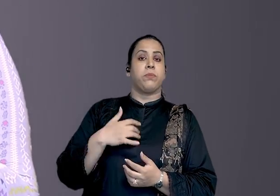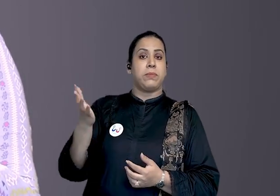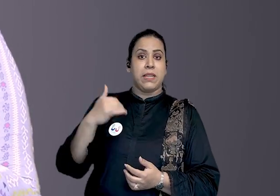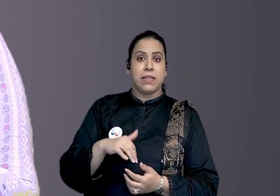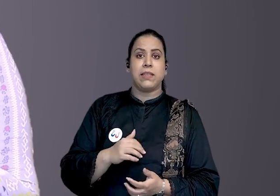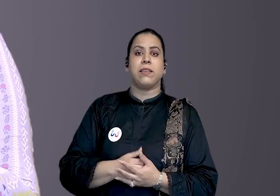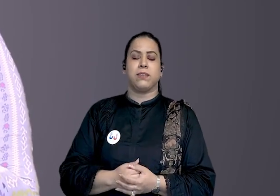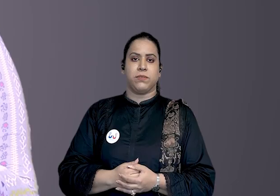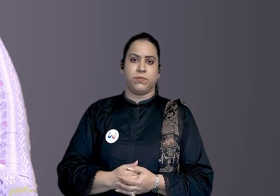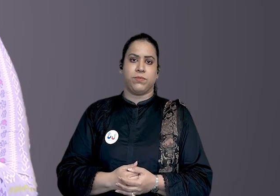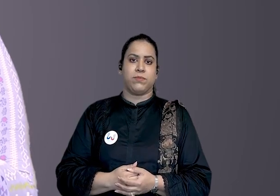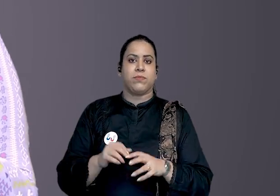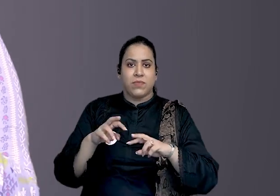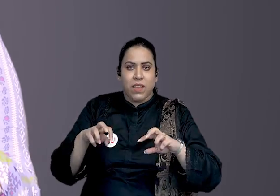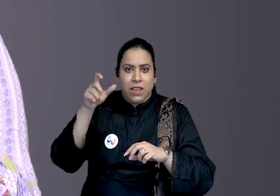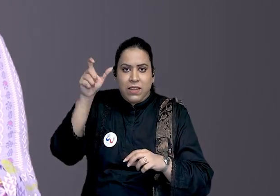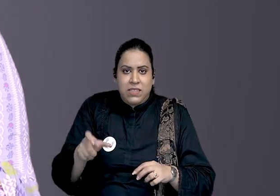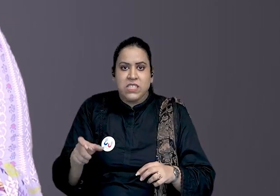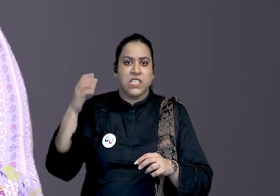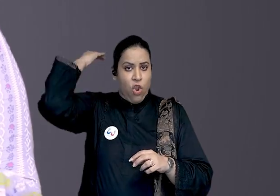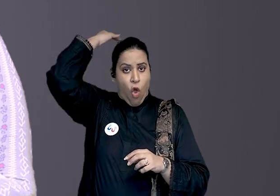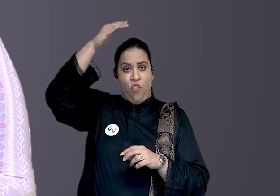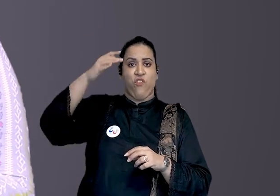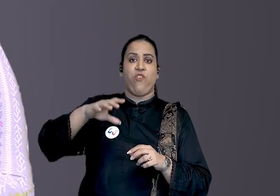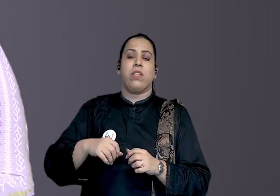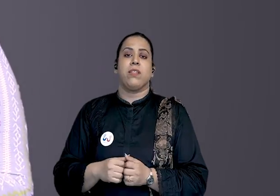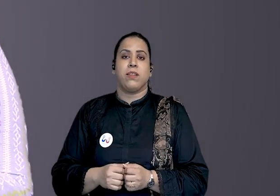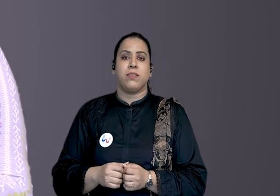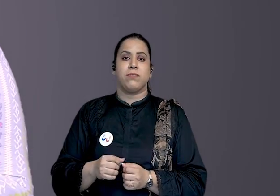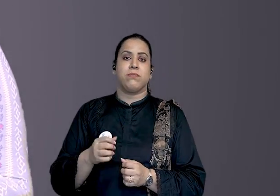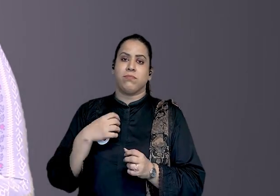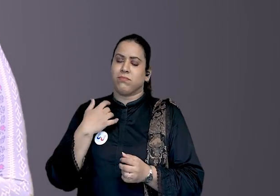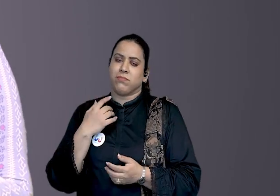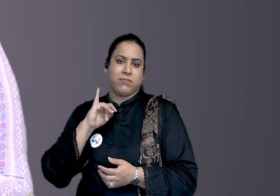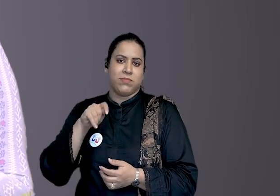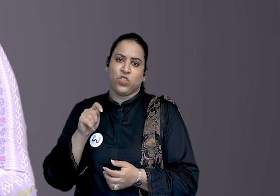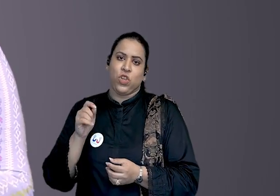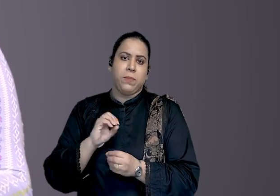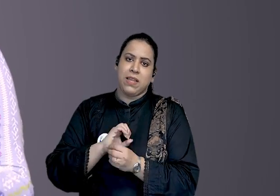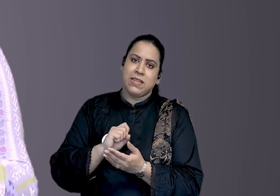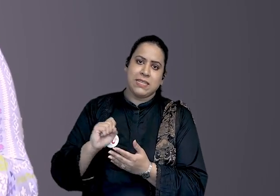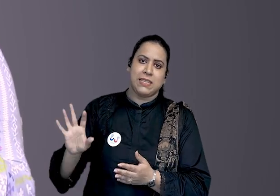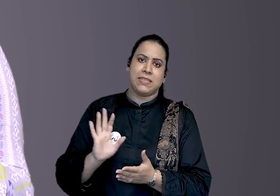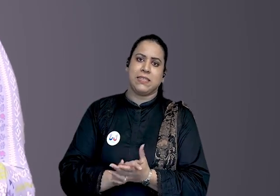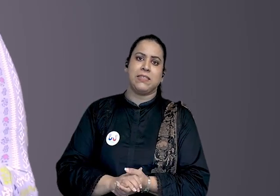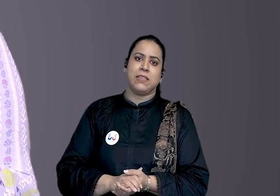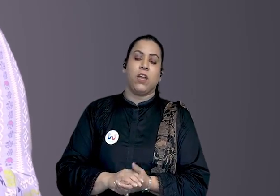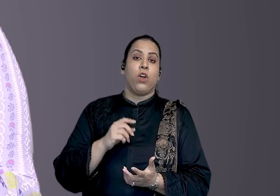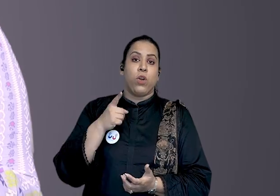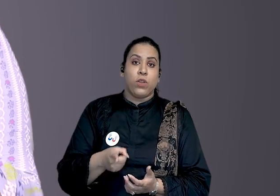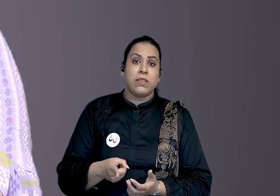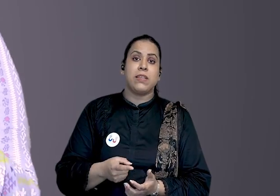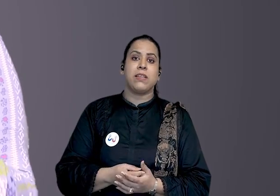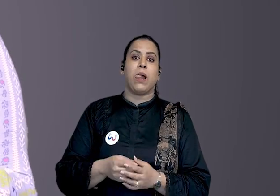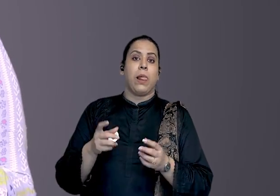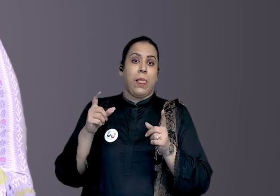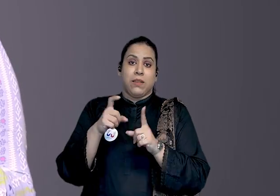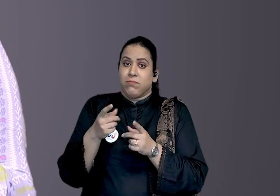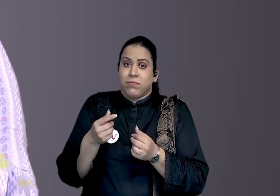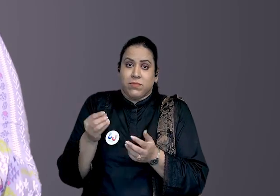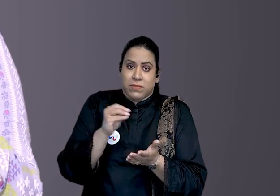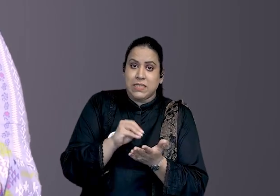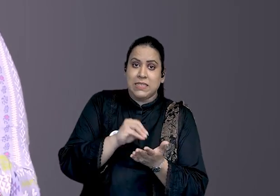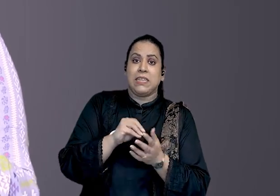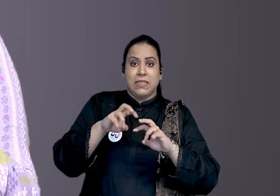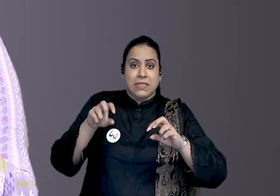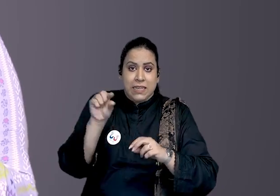have the research officers with us। वो रिसर्च ऑफिसर्स को हम जॉब असाइन कर देते हैं और वो उनके लिए डेटा जो है वो आइडेंटिफाई करते